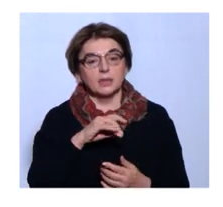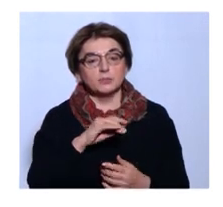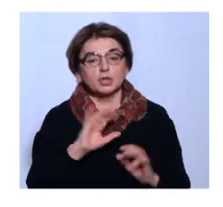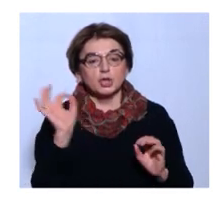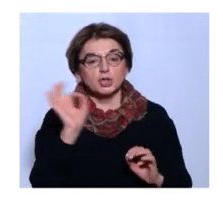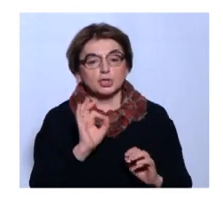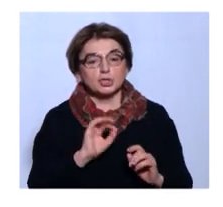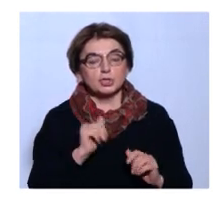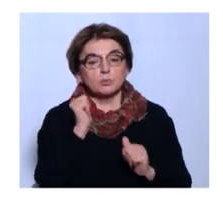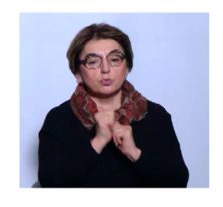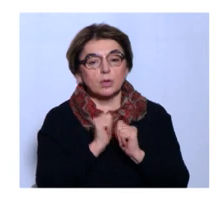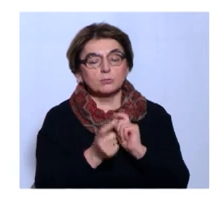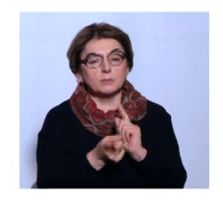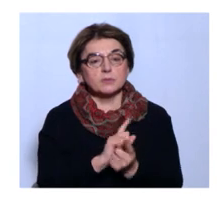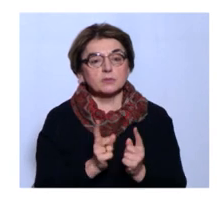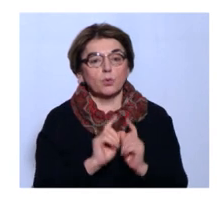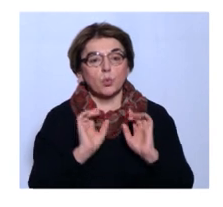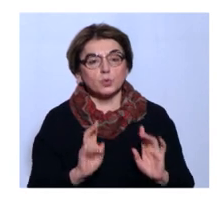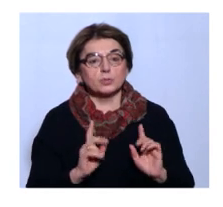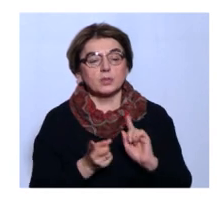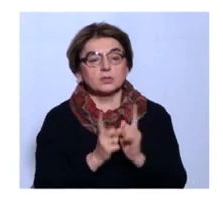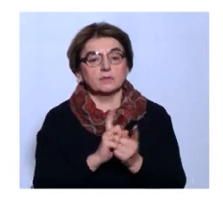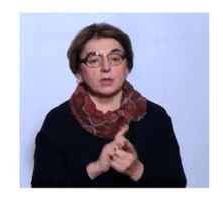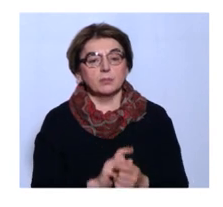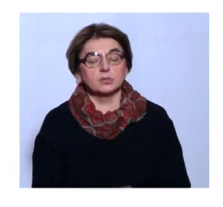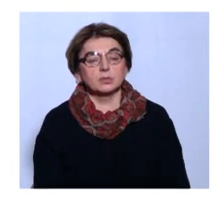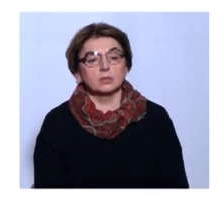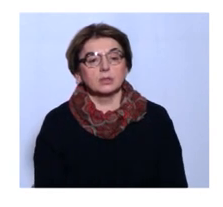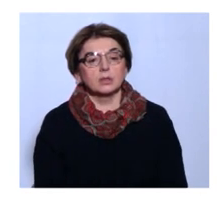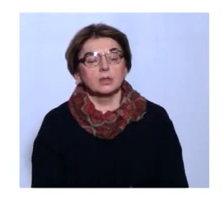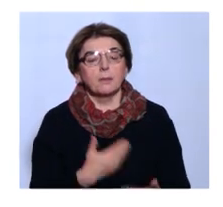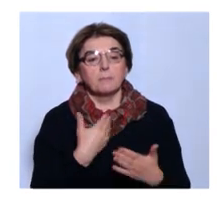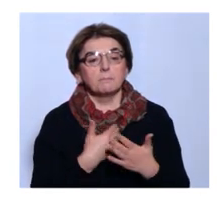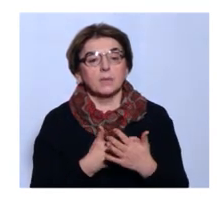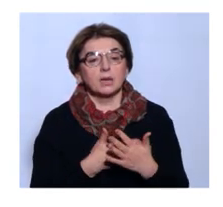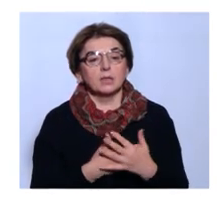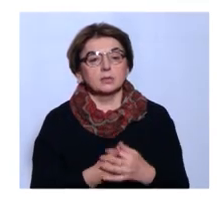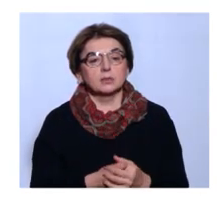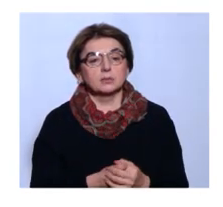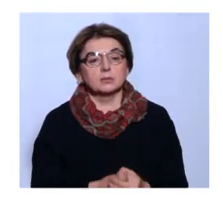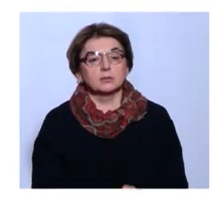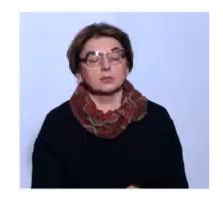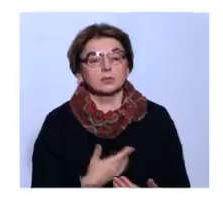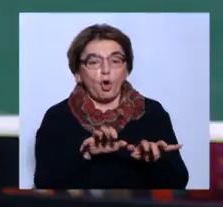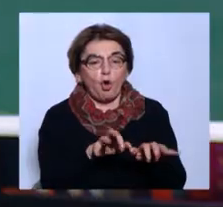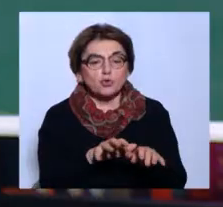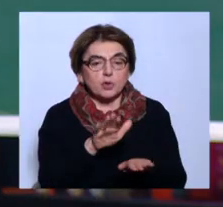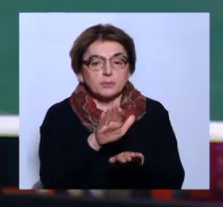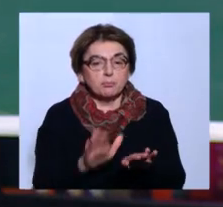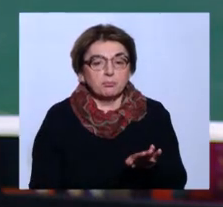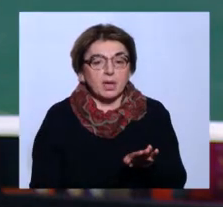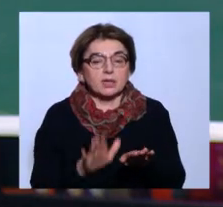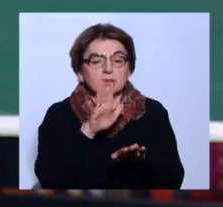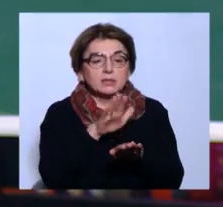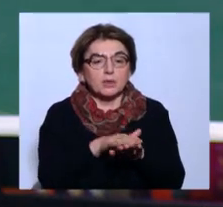ხოჭოების უმეტესობა იყო ყავისფერი და აი მწვანე ხოჭოებს დააბიჯა ფეხი და შემდგომში ნახეთ